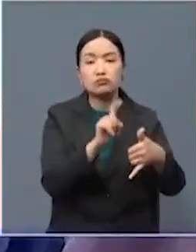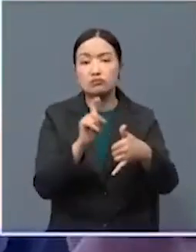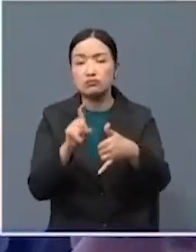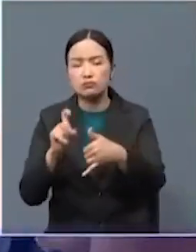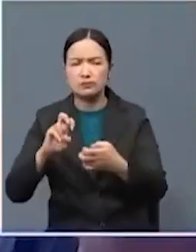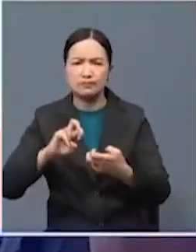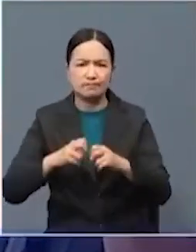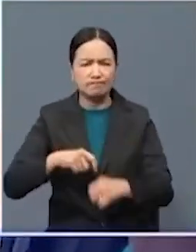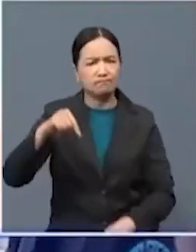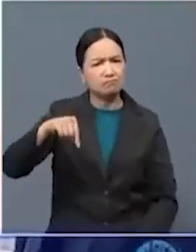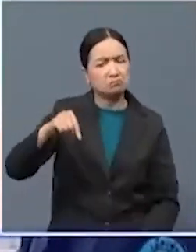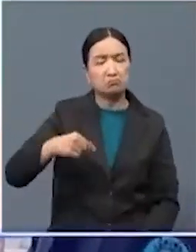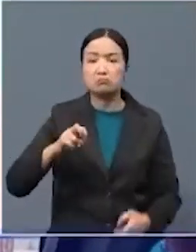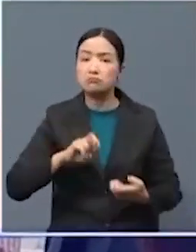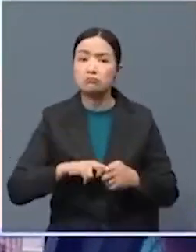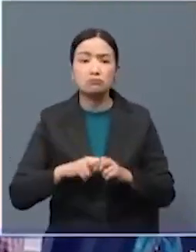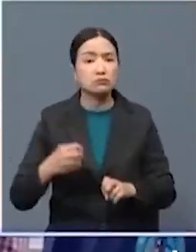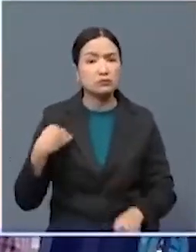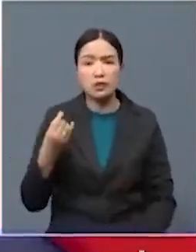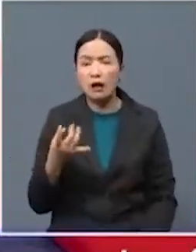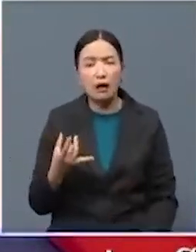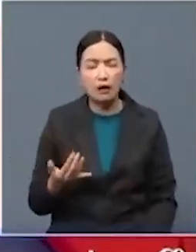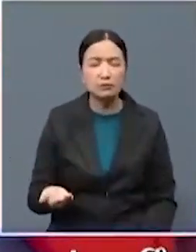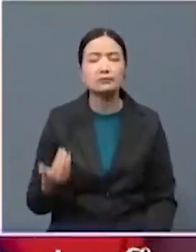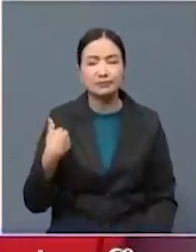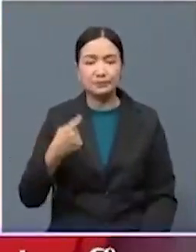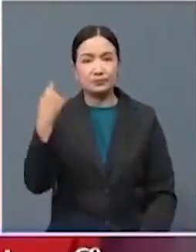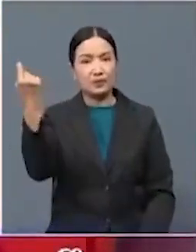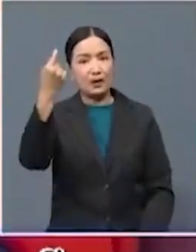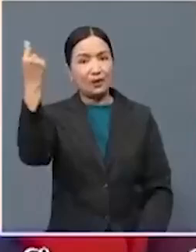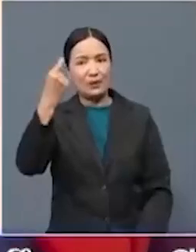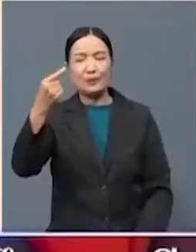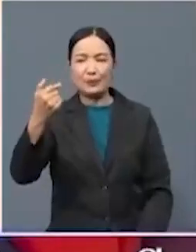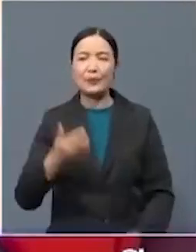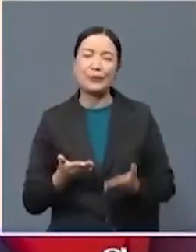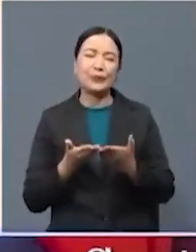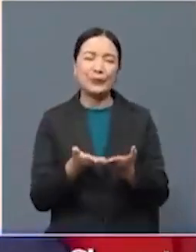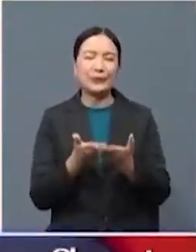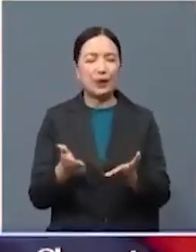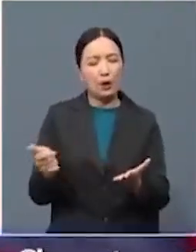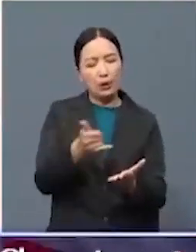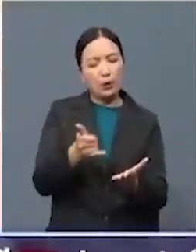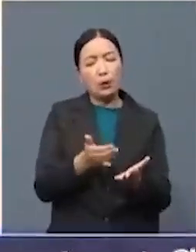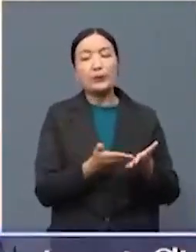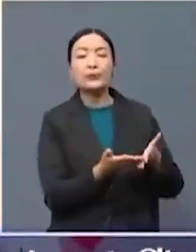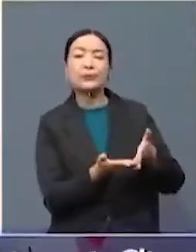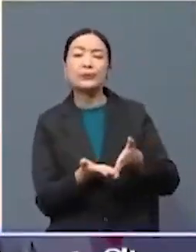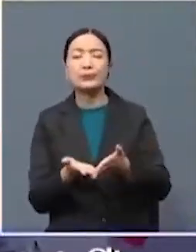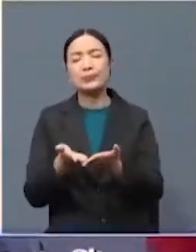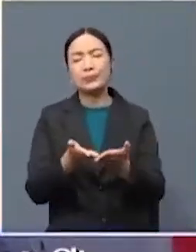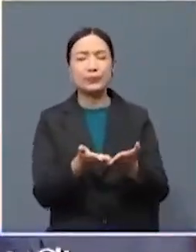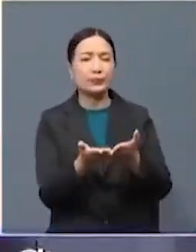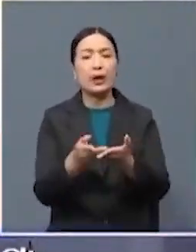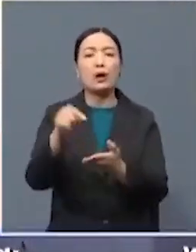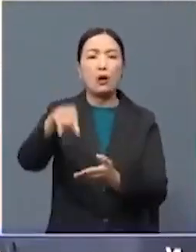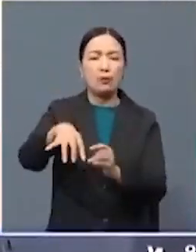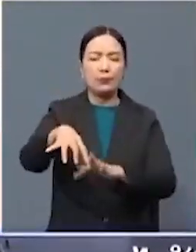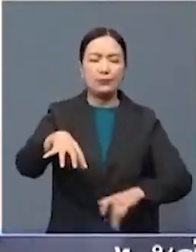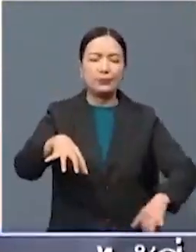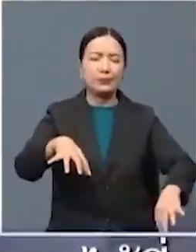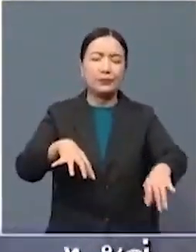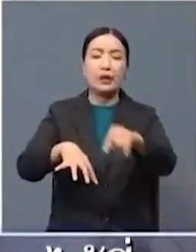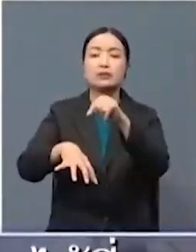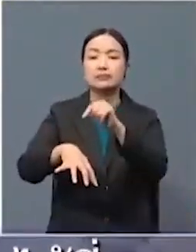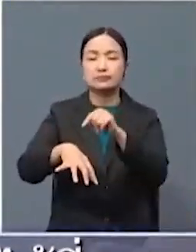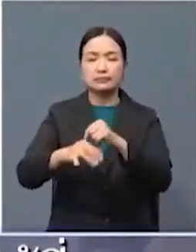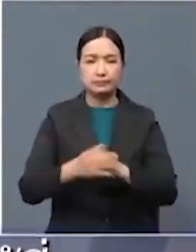ในพื้นที่ว่าเกาะร้านนั้นมันมีปัญหาอะไรกันบ้างซึ่งก็มีนักท่องเที่ยวค่ะข้ามเรือจากท่าเรือแหลมบาลีฮายมายังเกาะล้าน